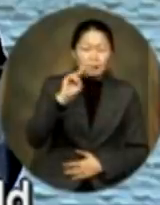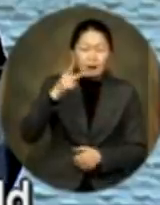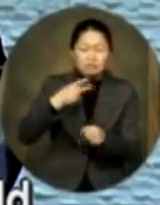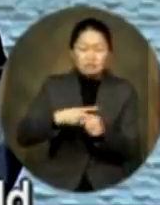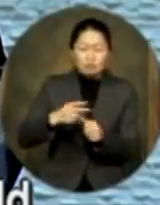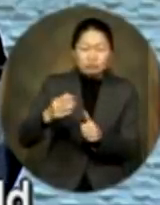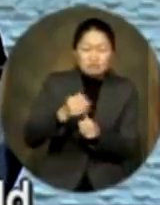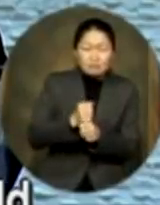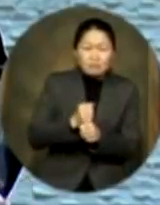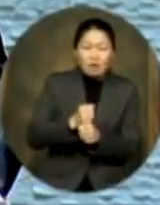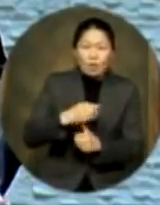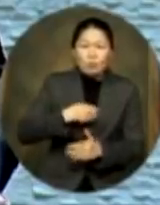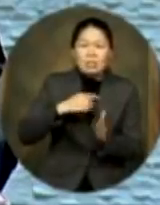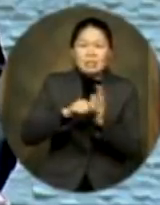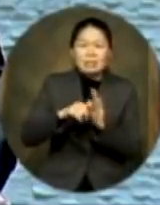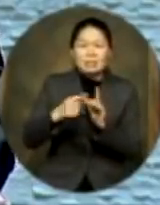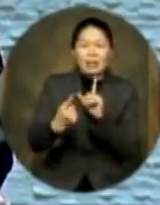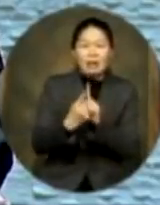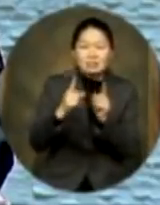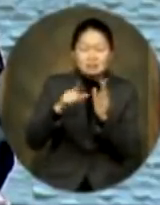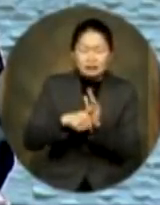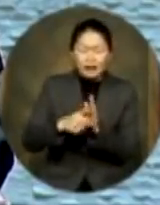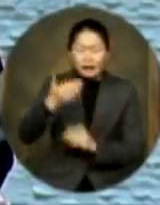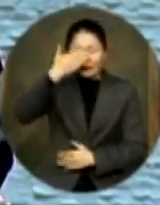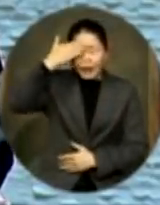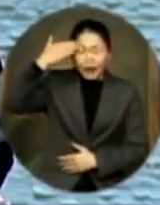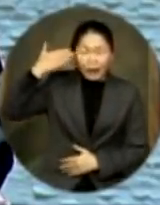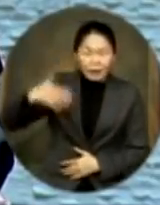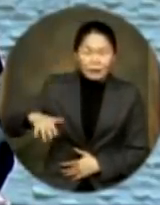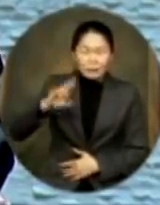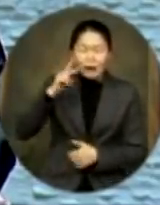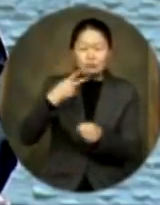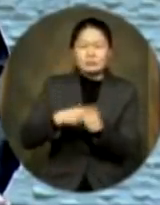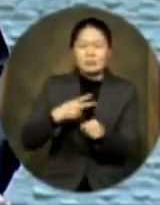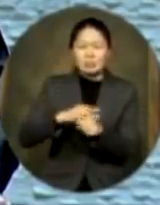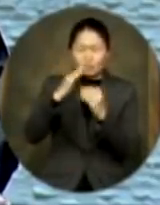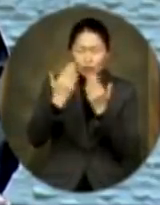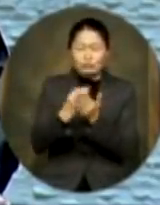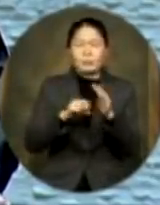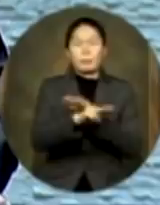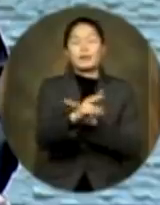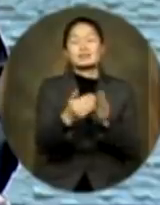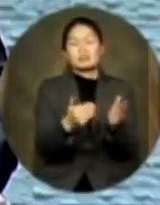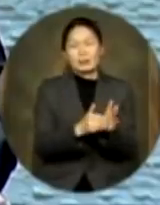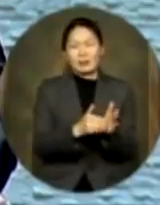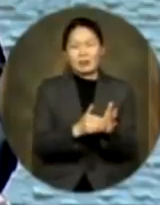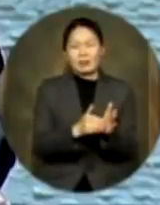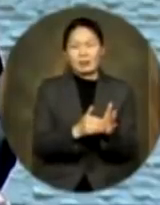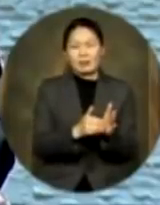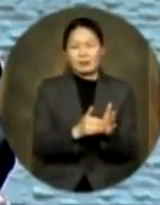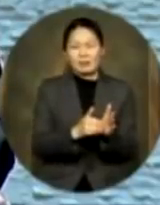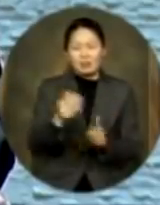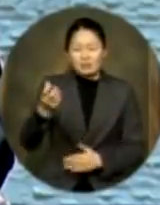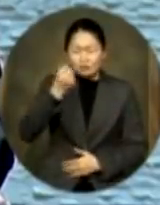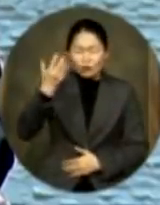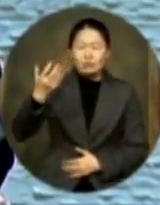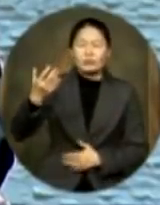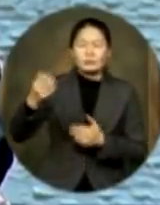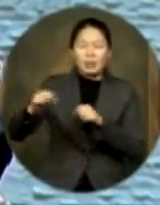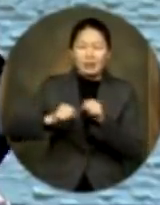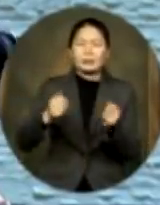위기가 왔을 때 다행히 사도 바울이 위기를 다 피했습니다 성능 님이 하신